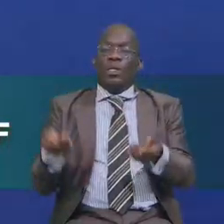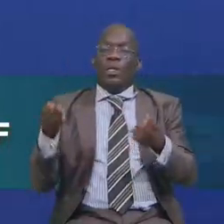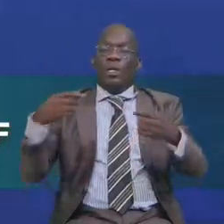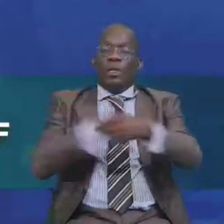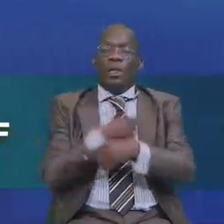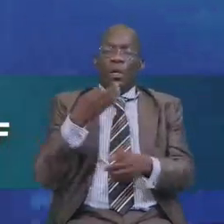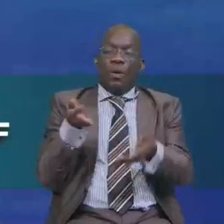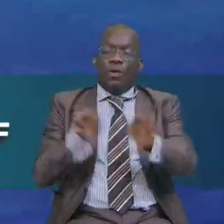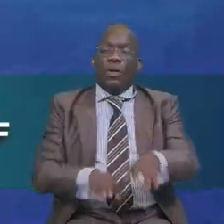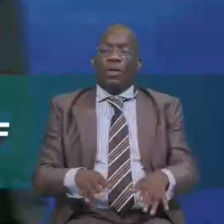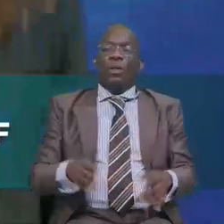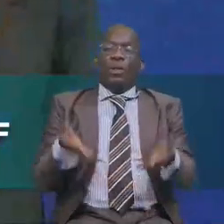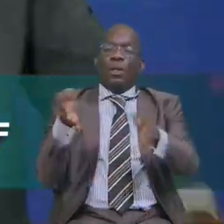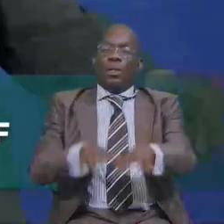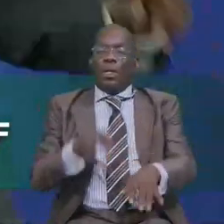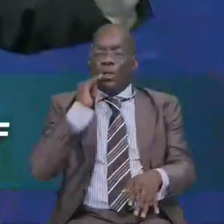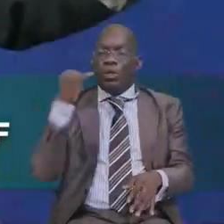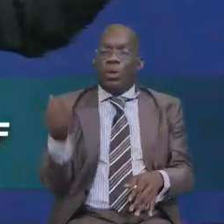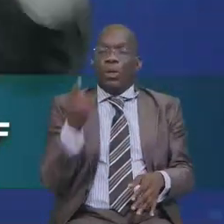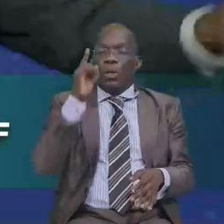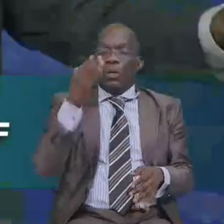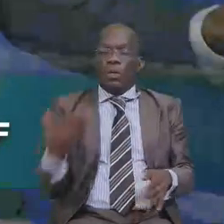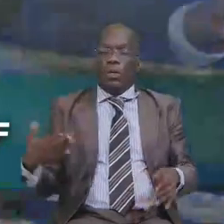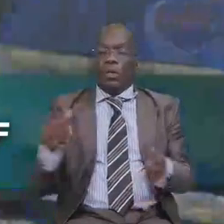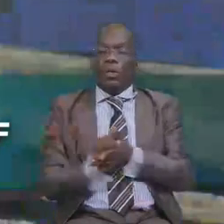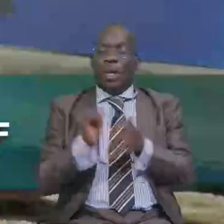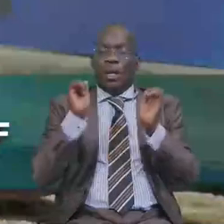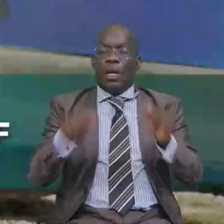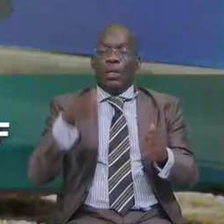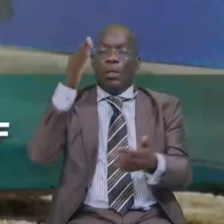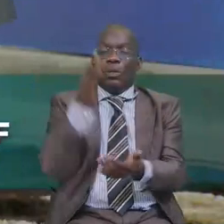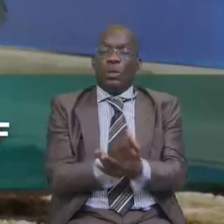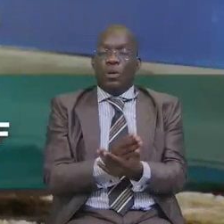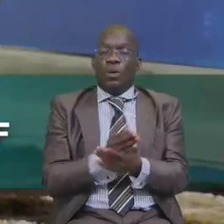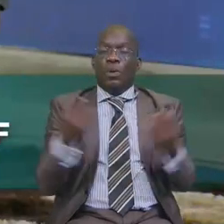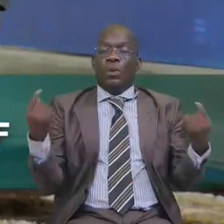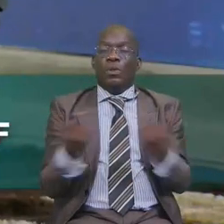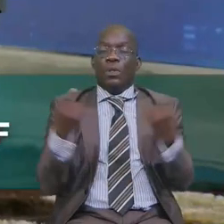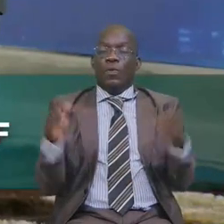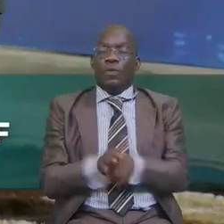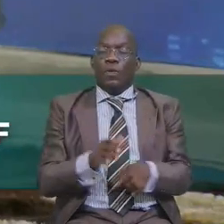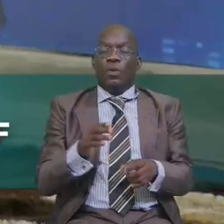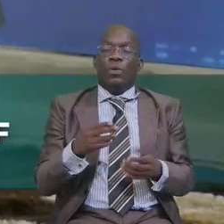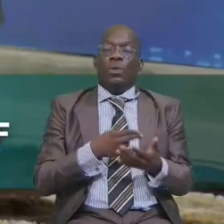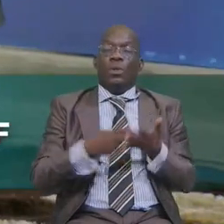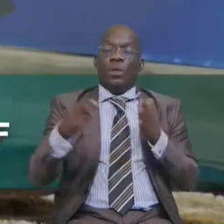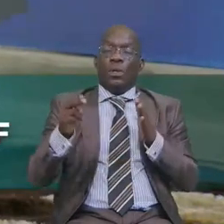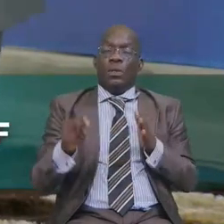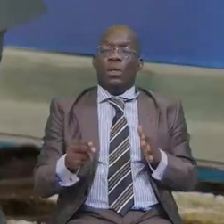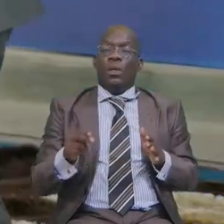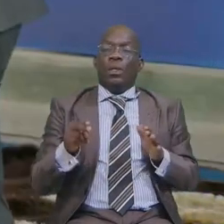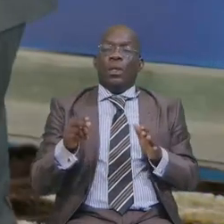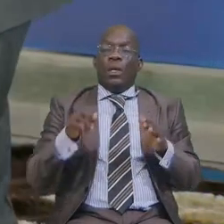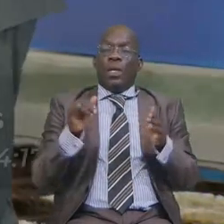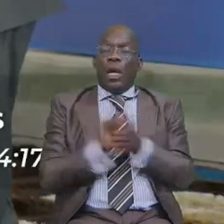la mort est la seule chose qui peut arrêter la vie pécheresse. Alors la mort ne sera pas un ennemi.